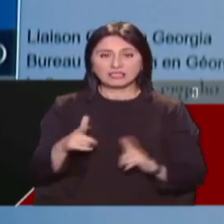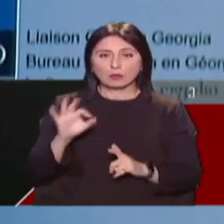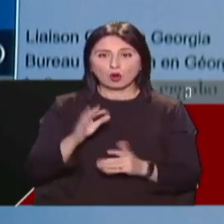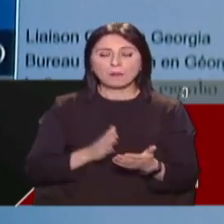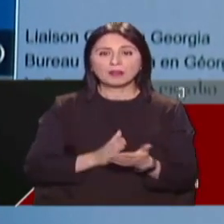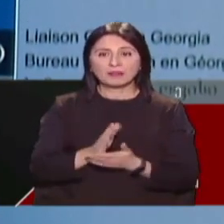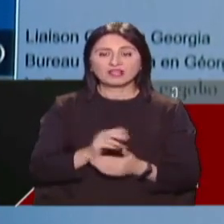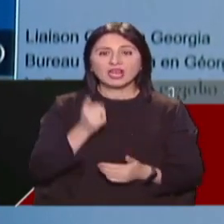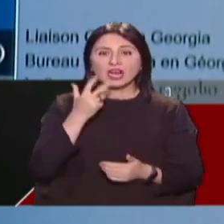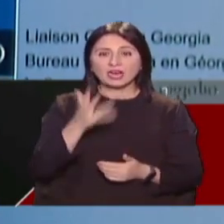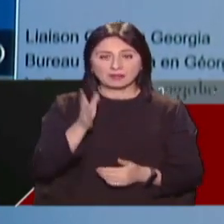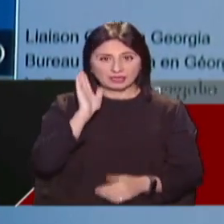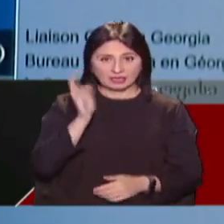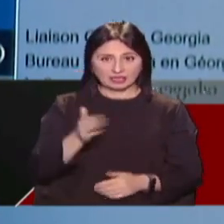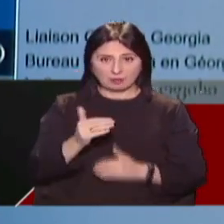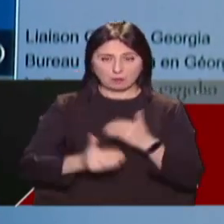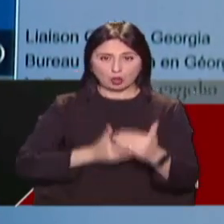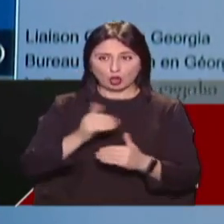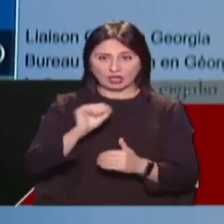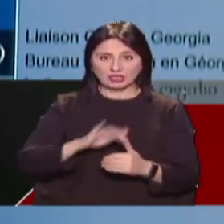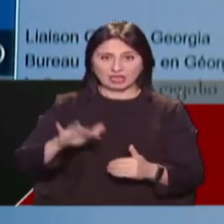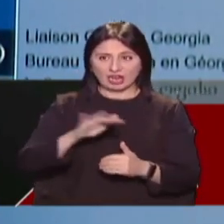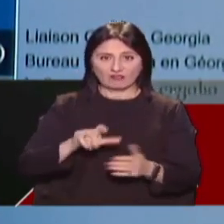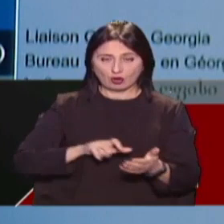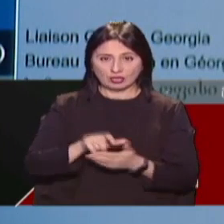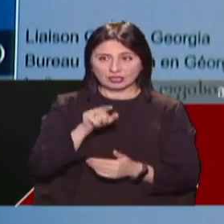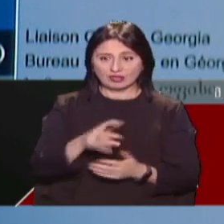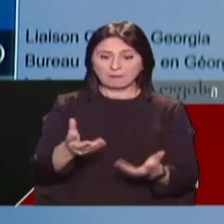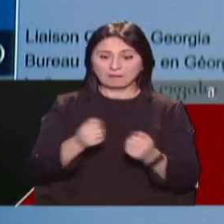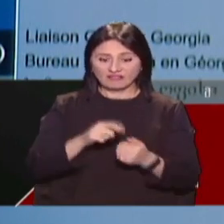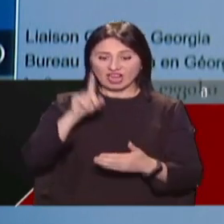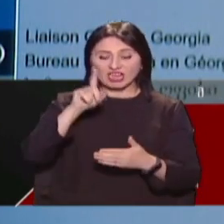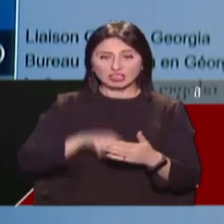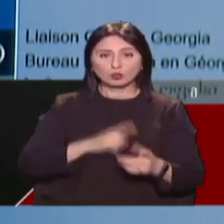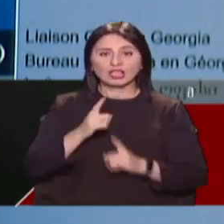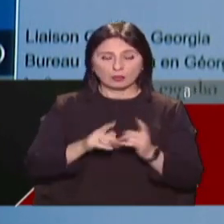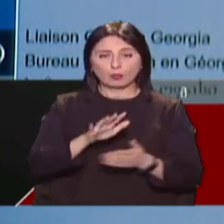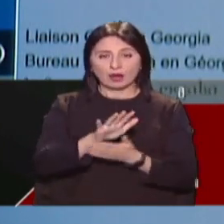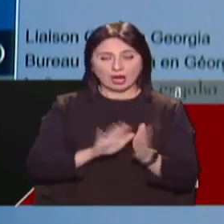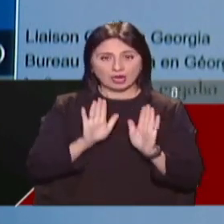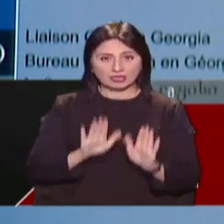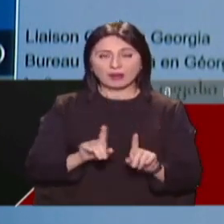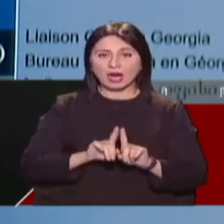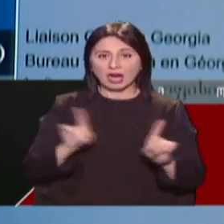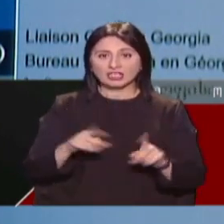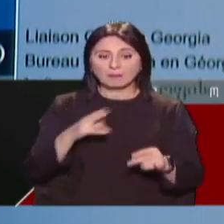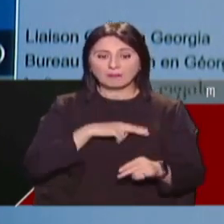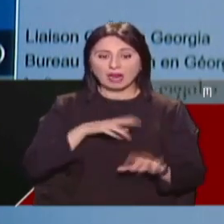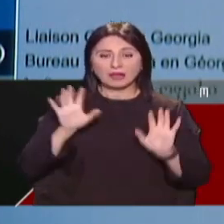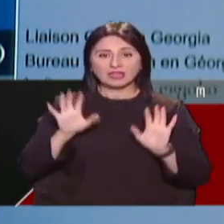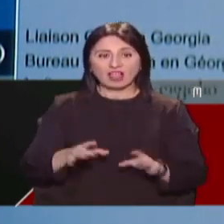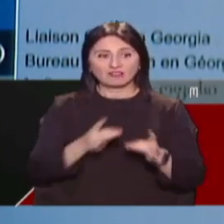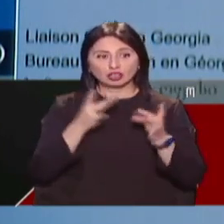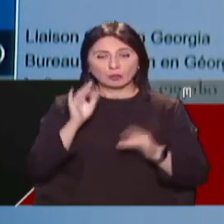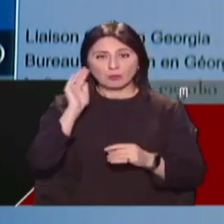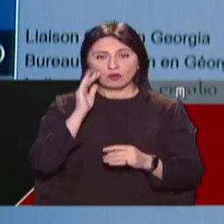მზაობასთან მიმართებაში, რამდენად იქნება პროგრესი ევროატლანტიკურ გზაზე. მივიღეთ წმუნება, რომ რეფორმები გაგრძელდება. განსაკუთრებით პარლამენტის